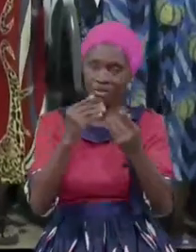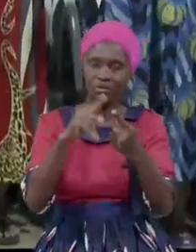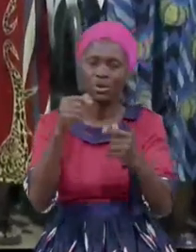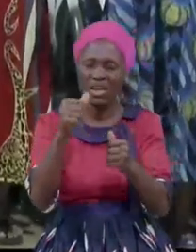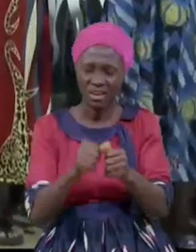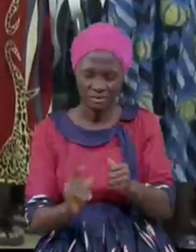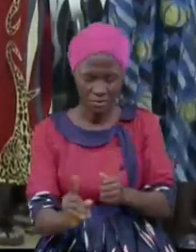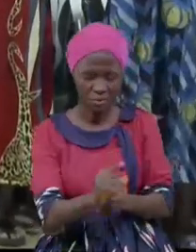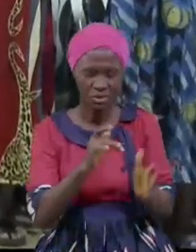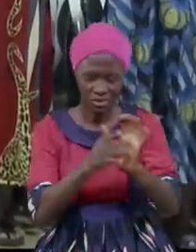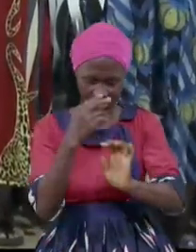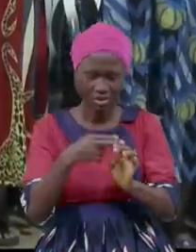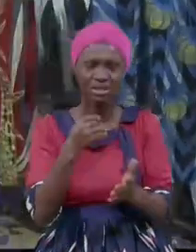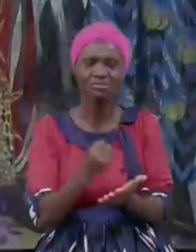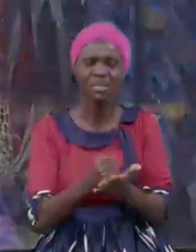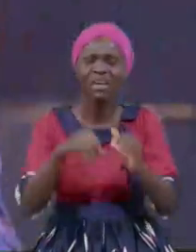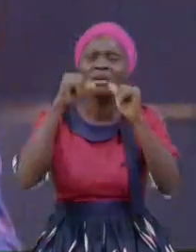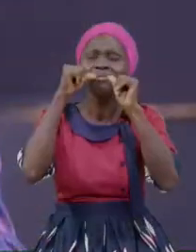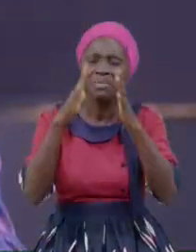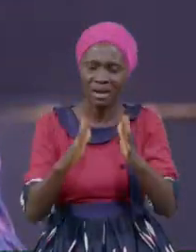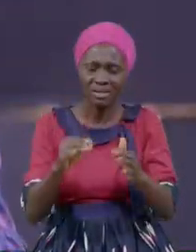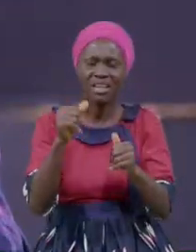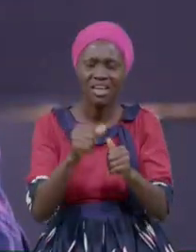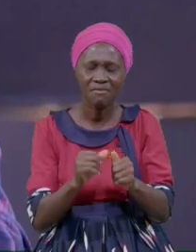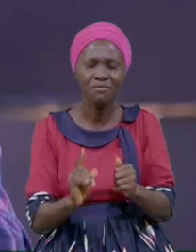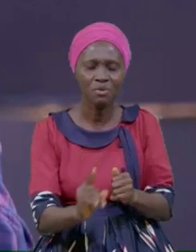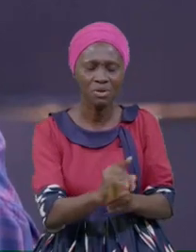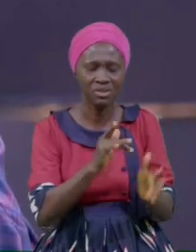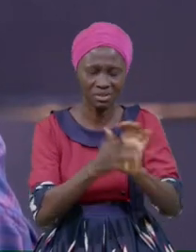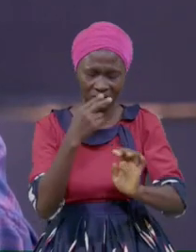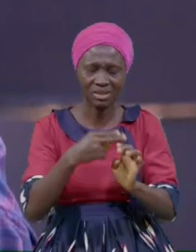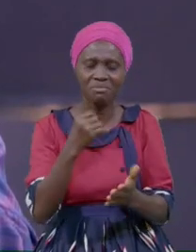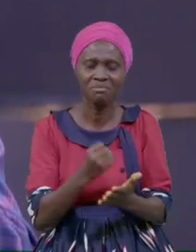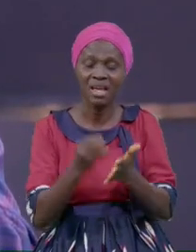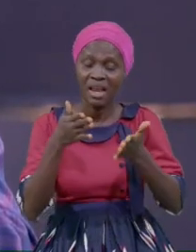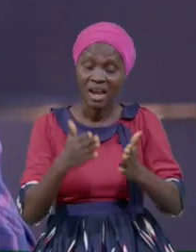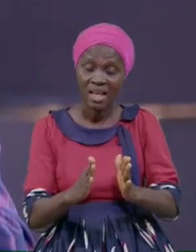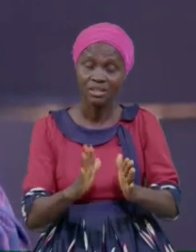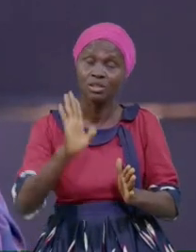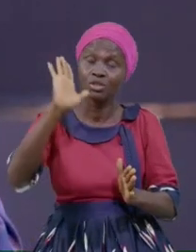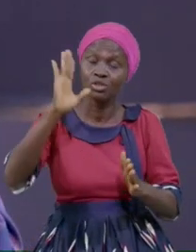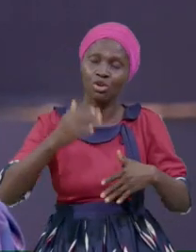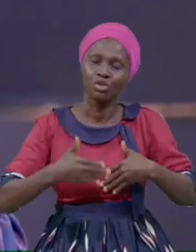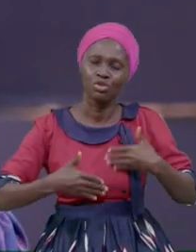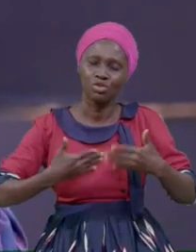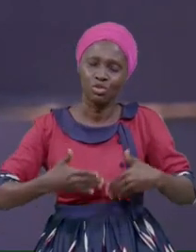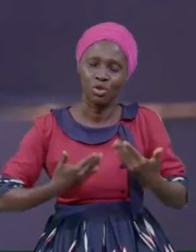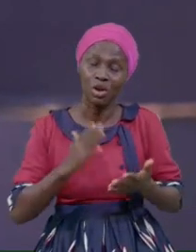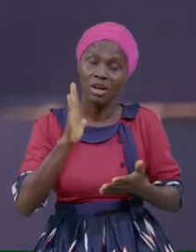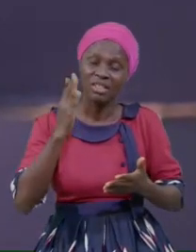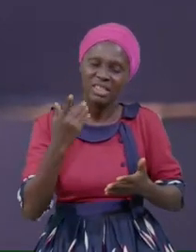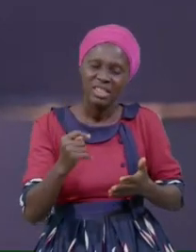accorde-les-nous et à chacun, bénis chacun, et que ta joie, que le